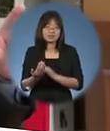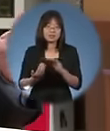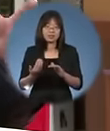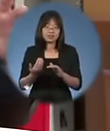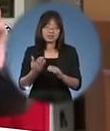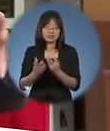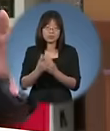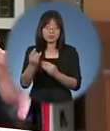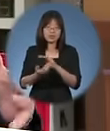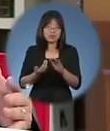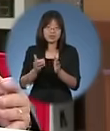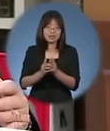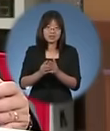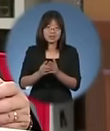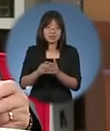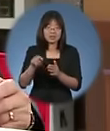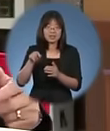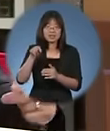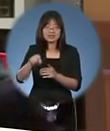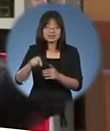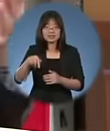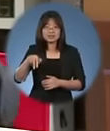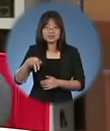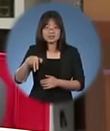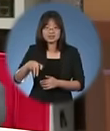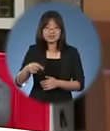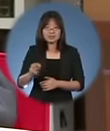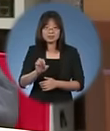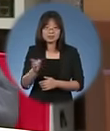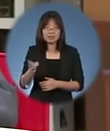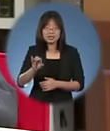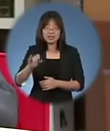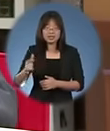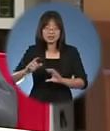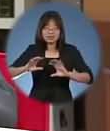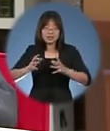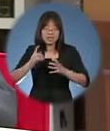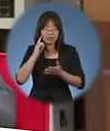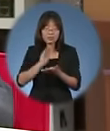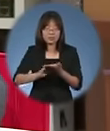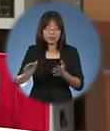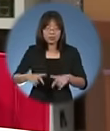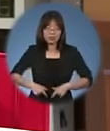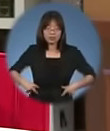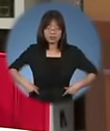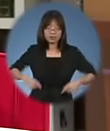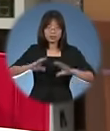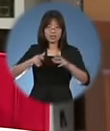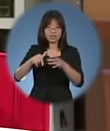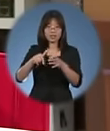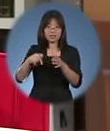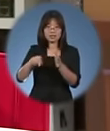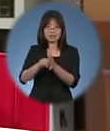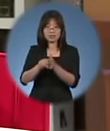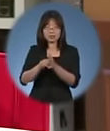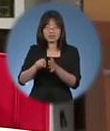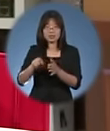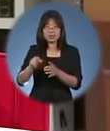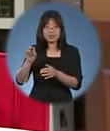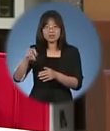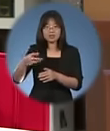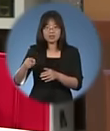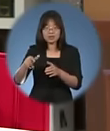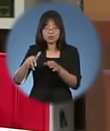그 스페인이라는 나라는 굉장히 평화롭고 관용의 나라였습니다. 기독교도 유대교도 그